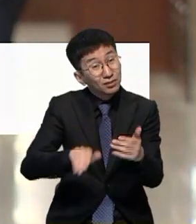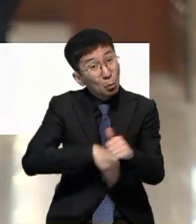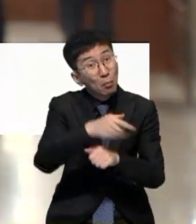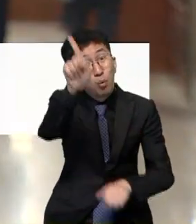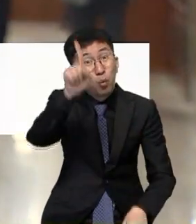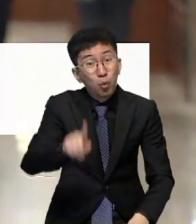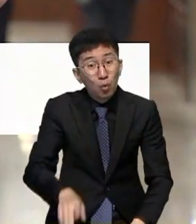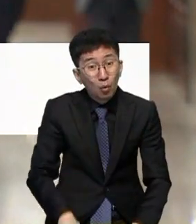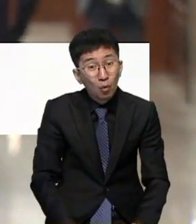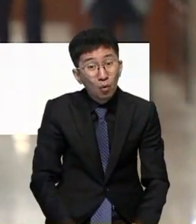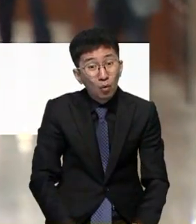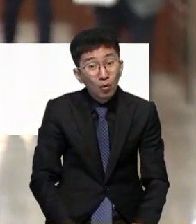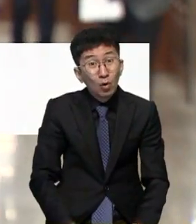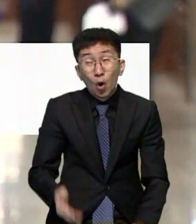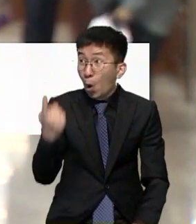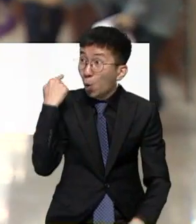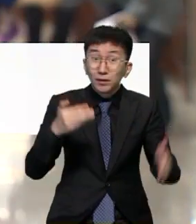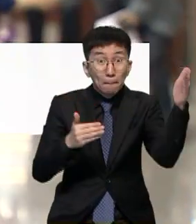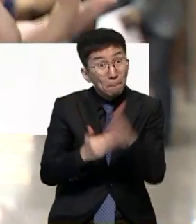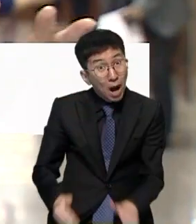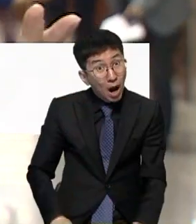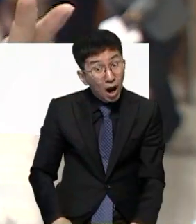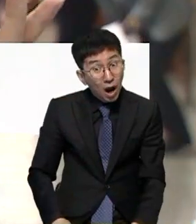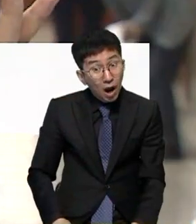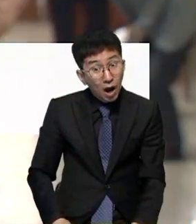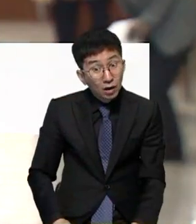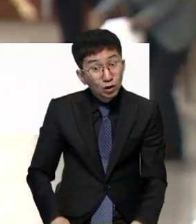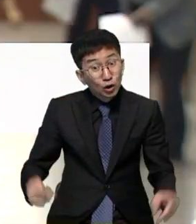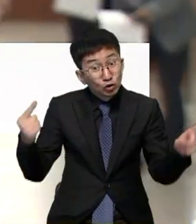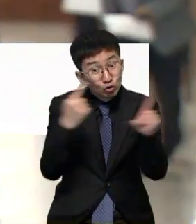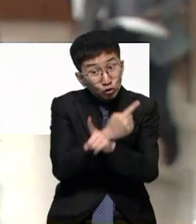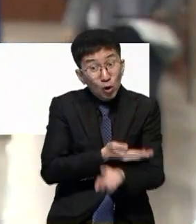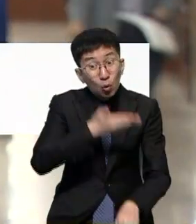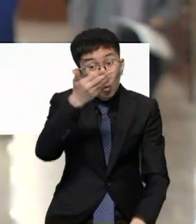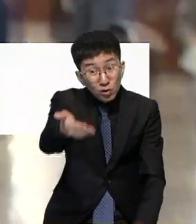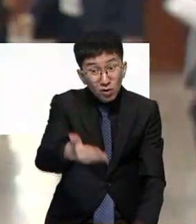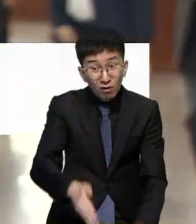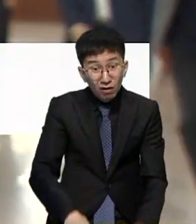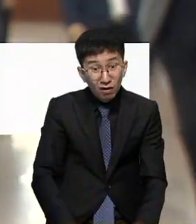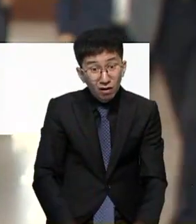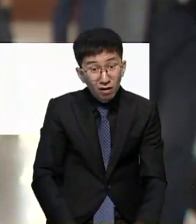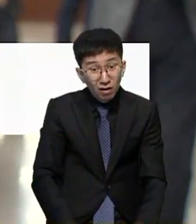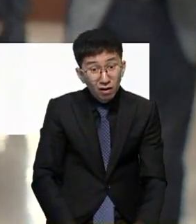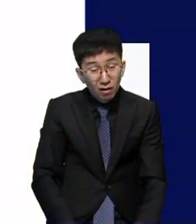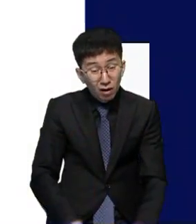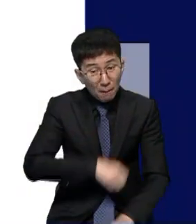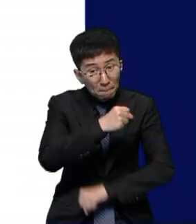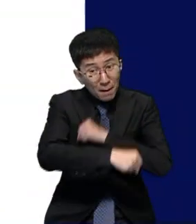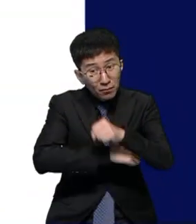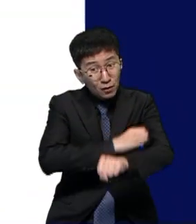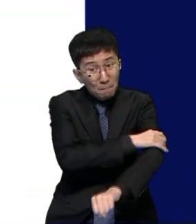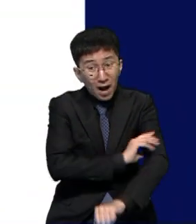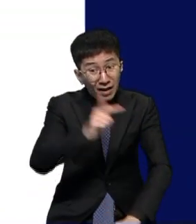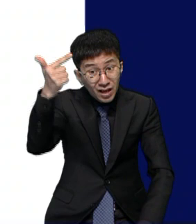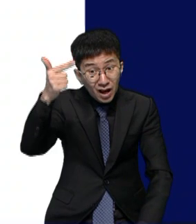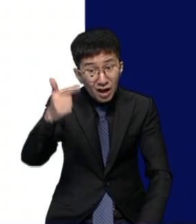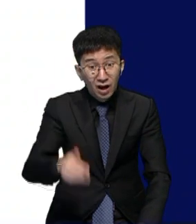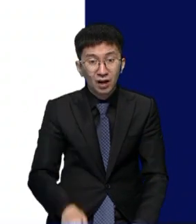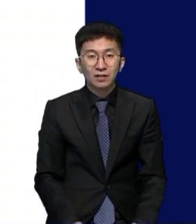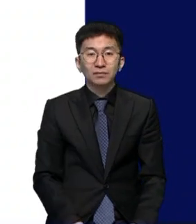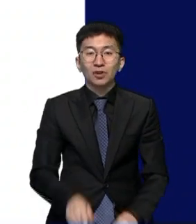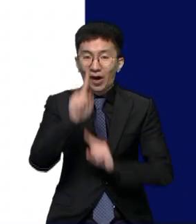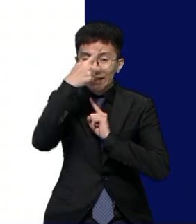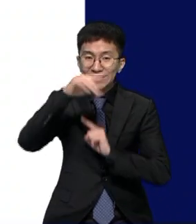뭐냐. 부결된 전체 안건에서 그 수정에서만 올라오게 되는 자의적이지 않냐. 중진 이상민